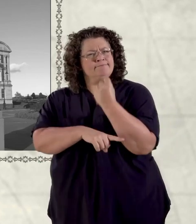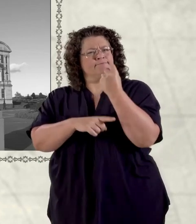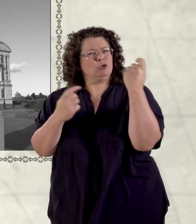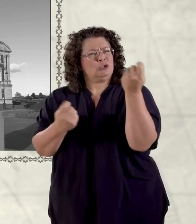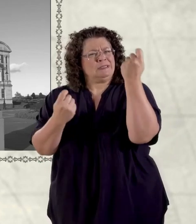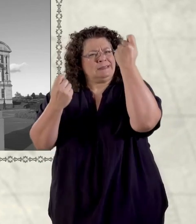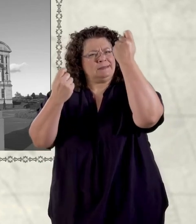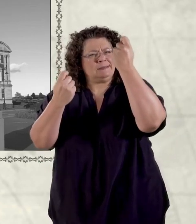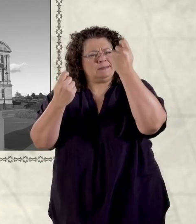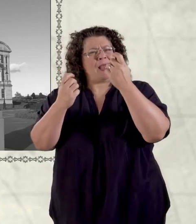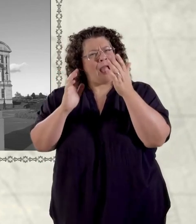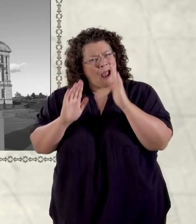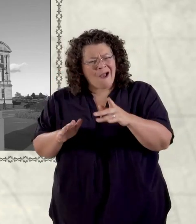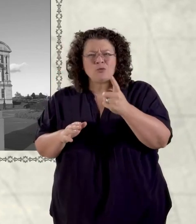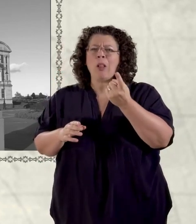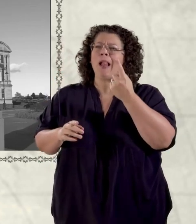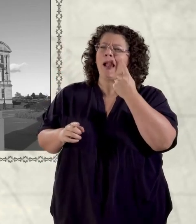Mae rhaid i chi fentro.